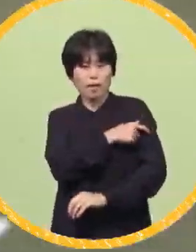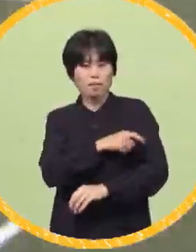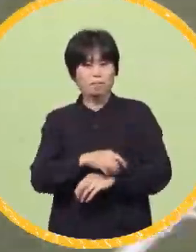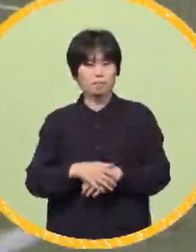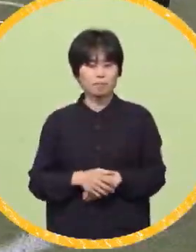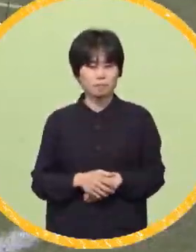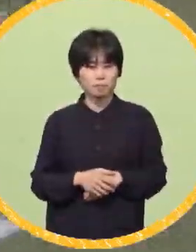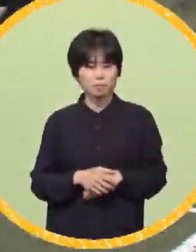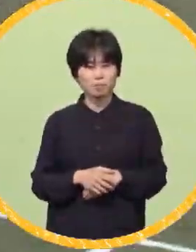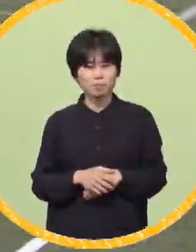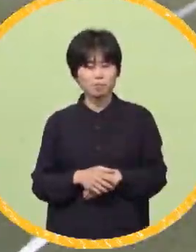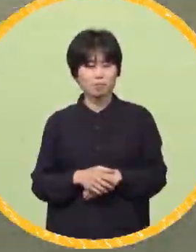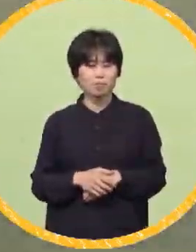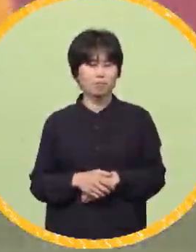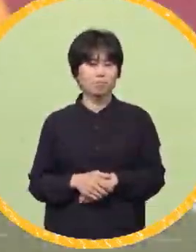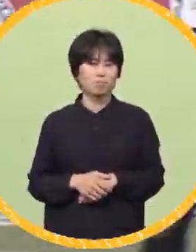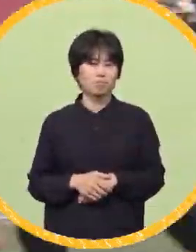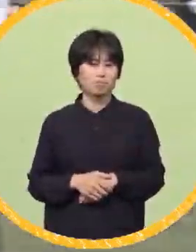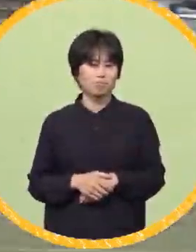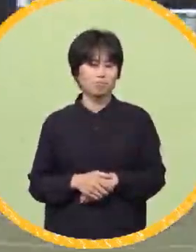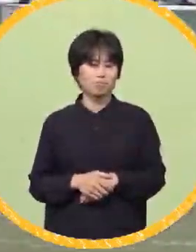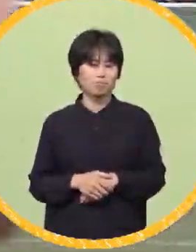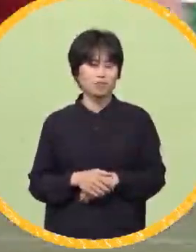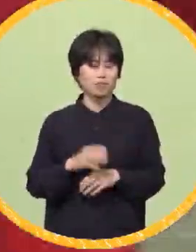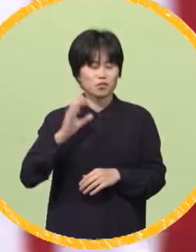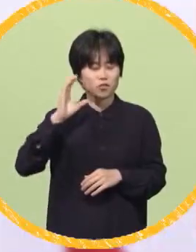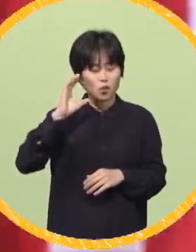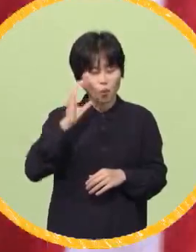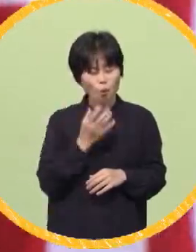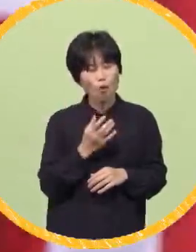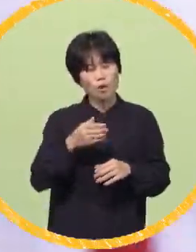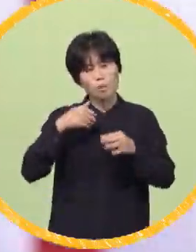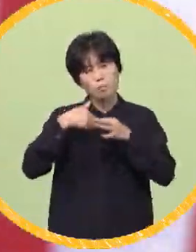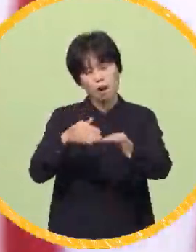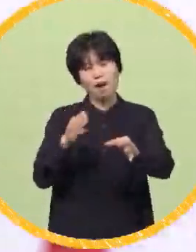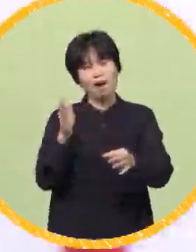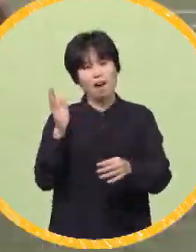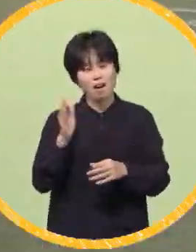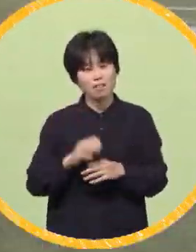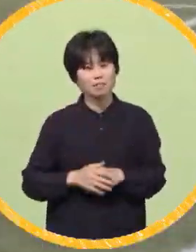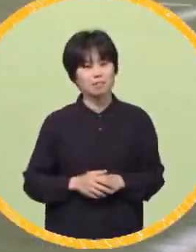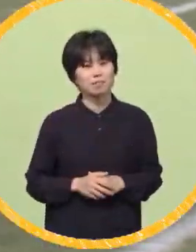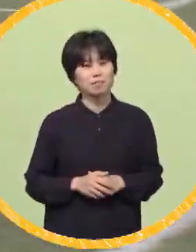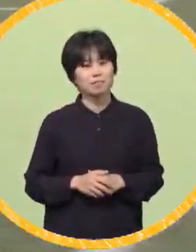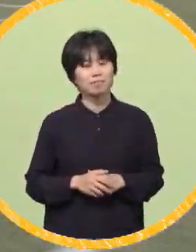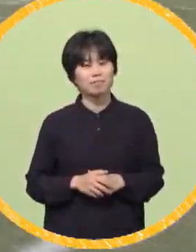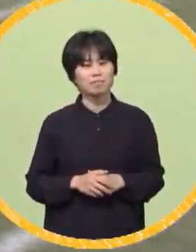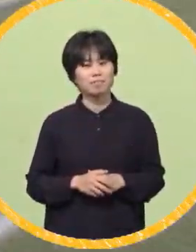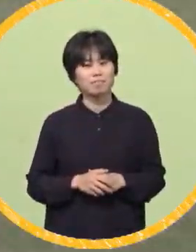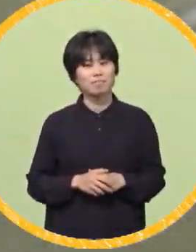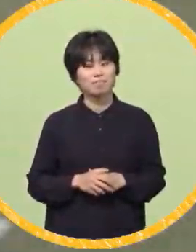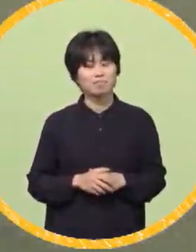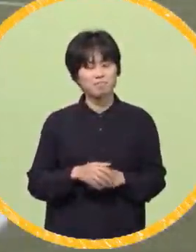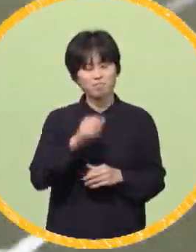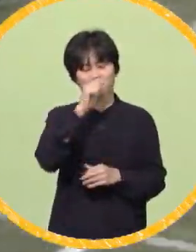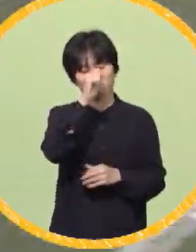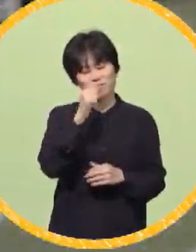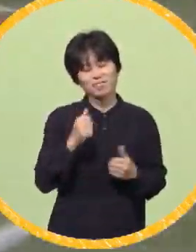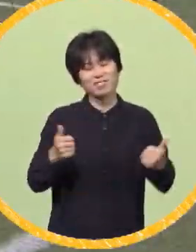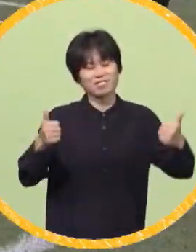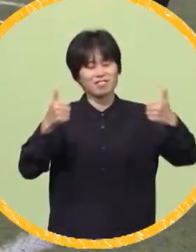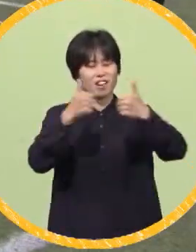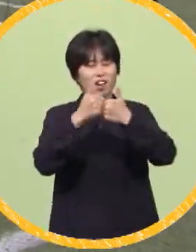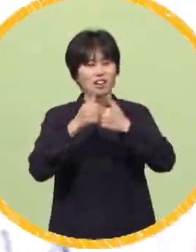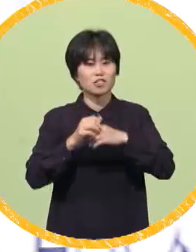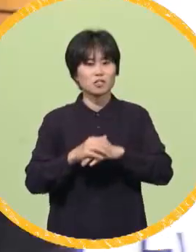かわしてる よ。2点目すごいですよね。 すごい。 なかなかいい試合するんですよ、